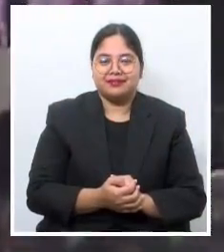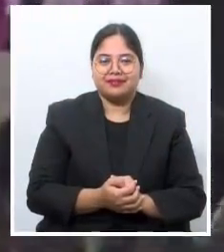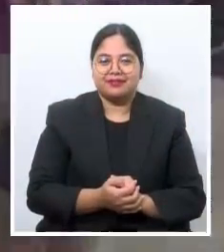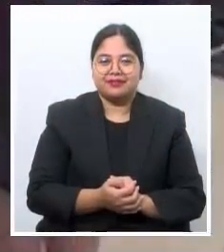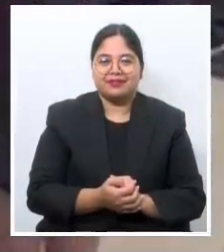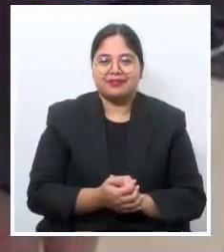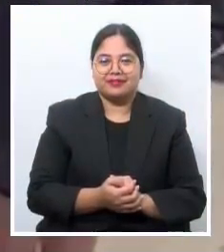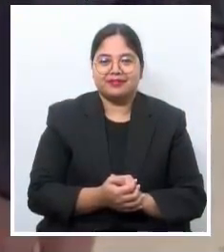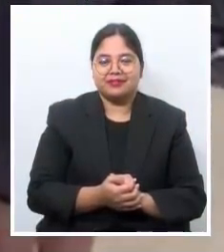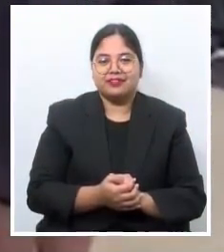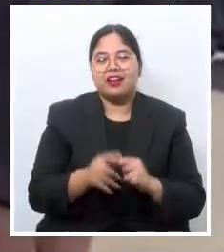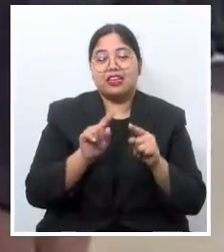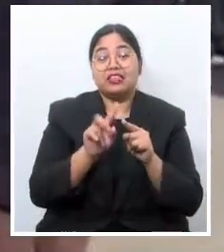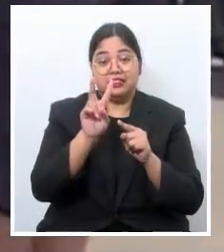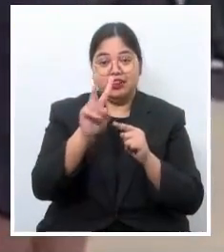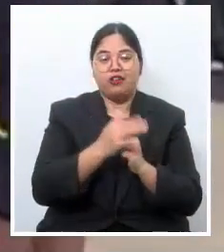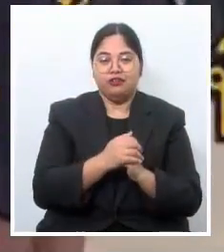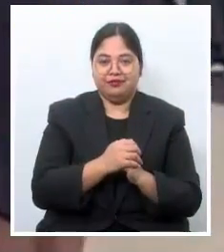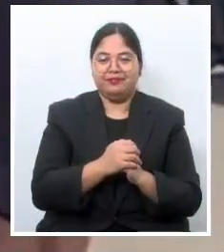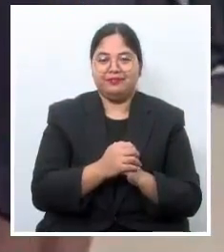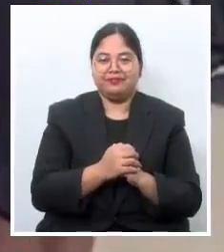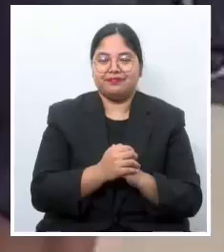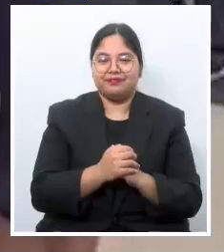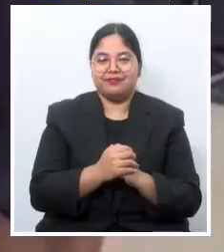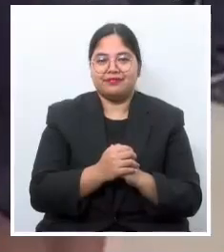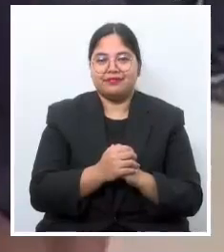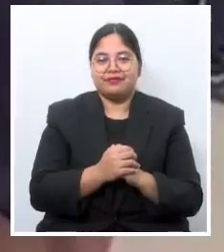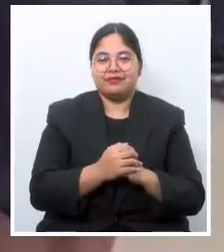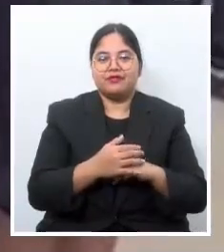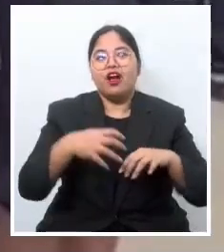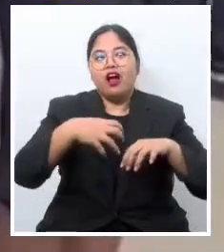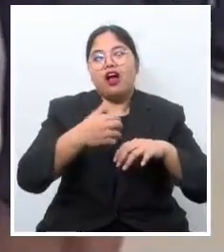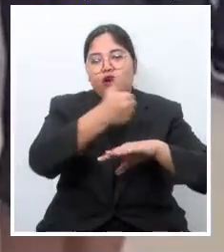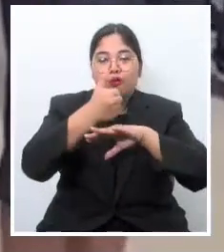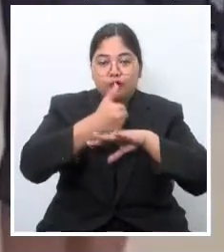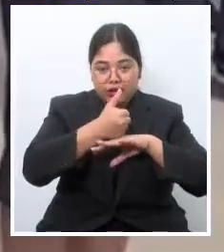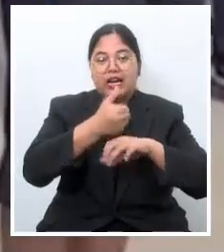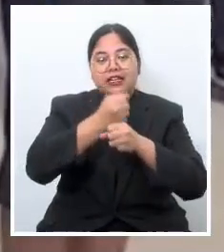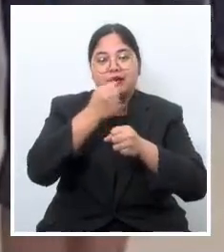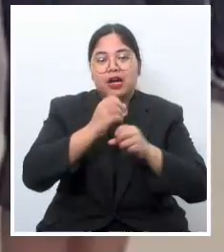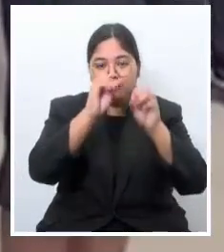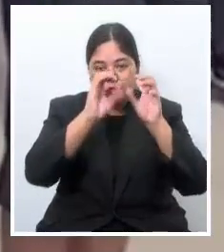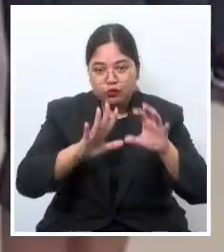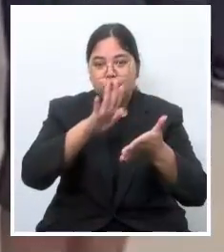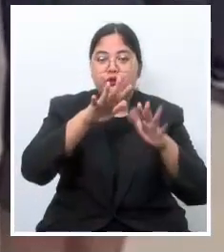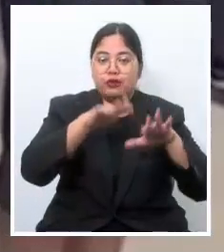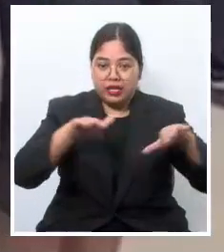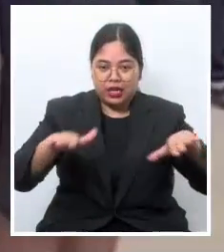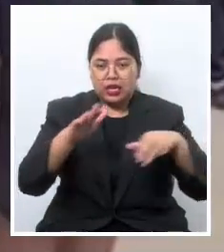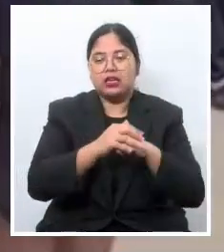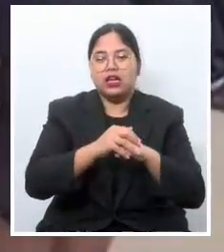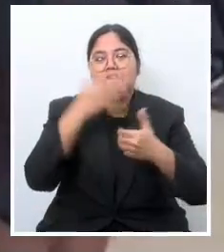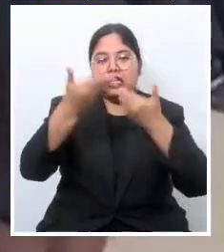กิจกรรมด้านที่ 2 2 trulyโดยคณะผู้บริหารครูและนักเรียนต้องปฏิบัติกิจกรรมอย่างเสีย